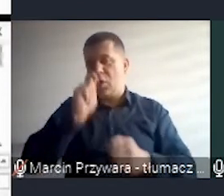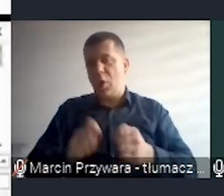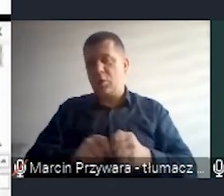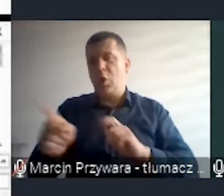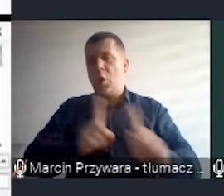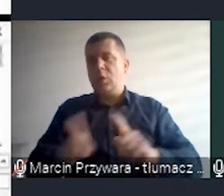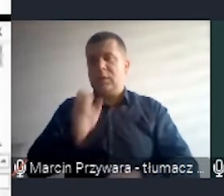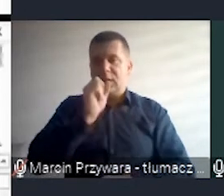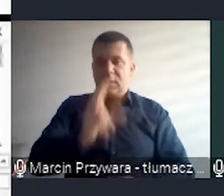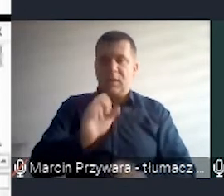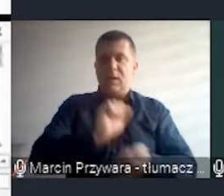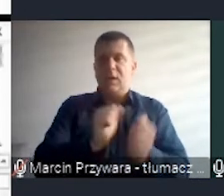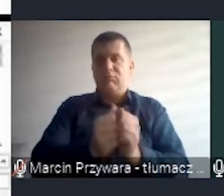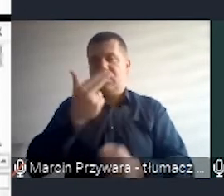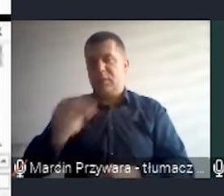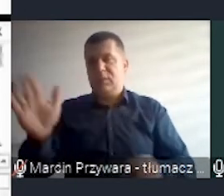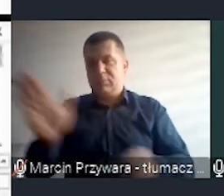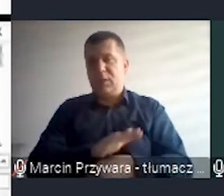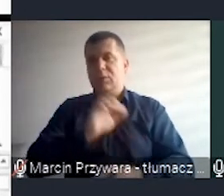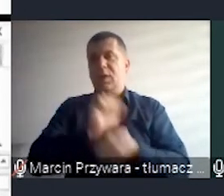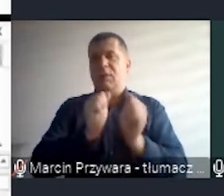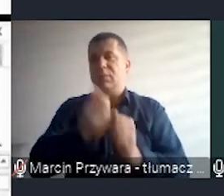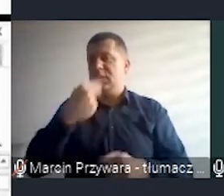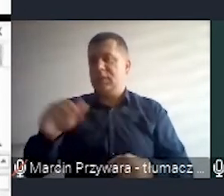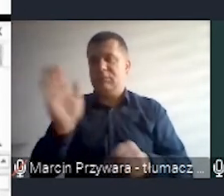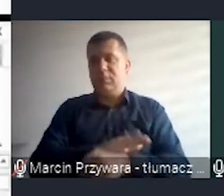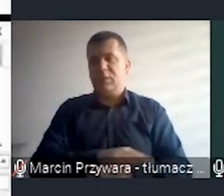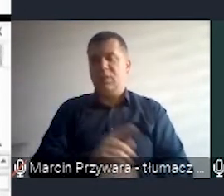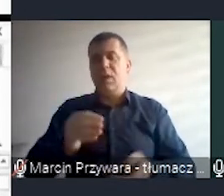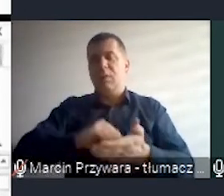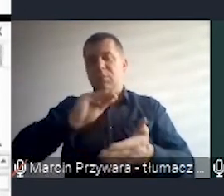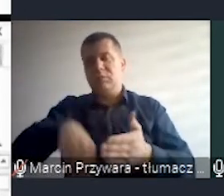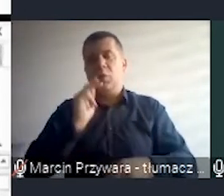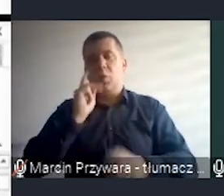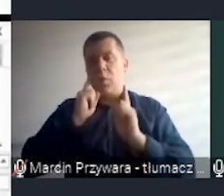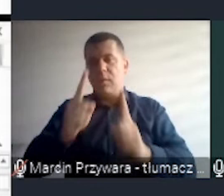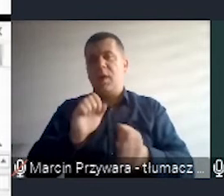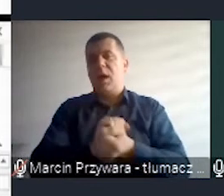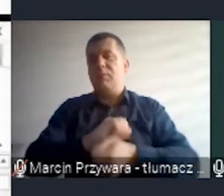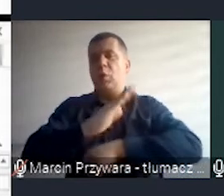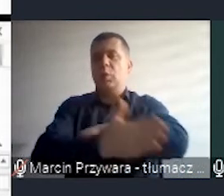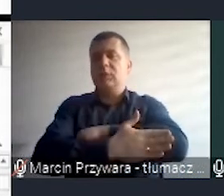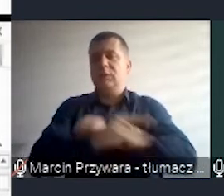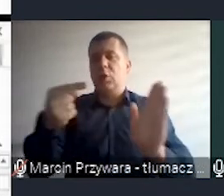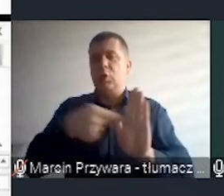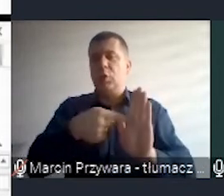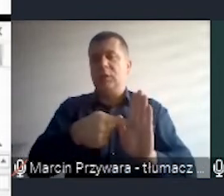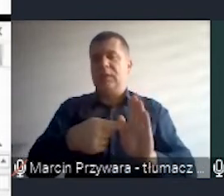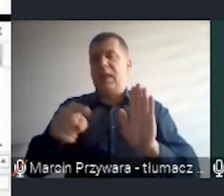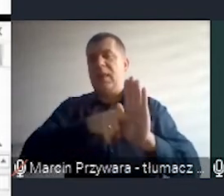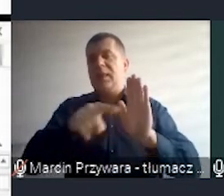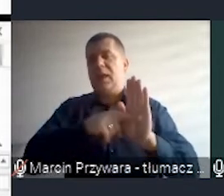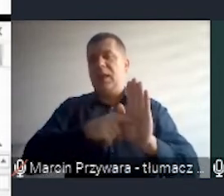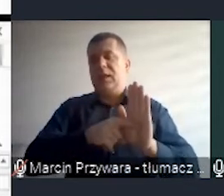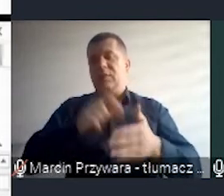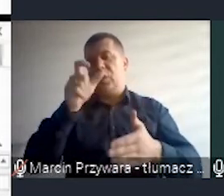oznacza tak albo nie, czyli spełnia, nie spełnia i ewentualnie dopisuje uwagi czy uzasadnienia dotyczące negatywnej oceny